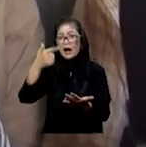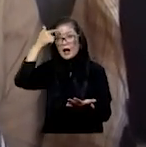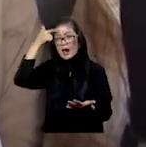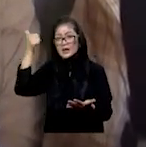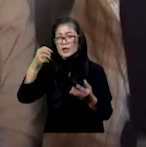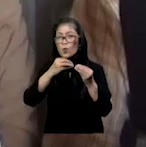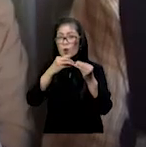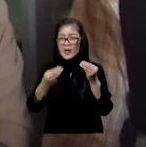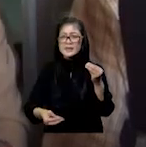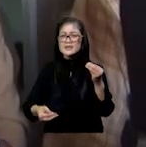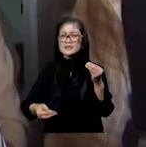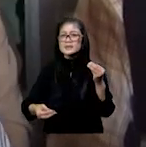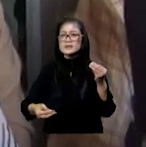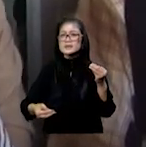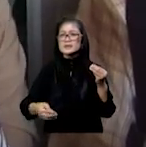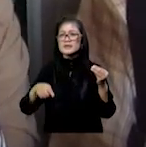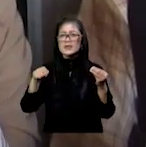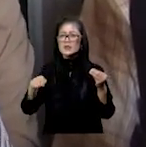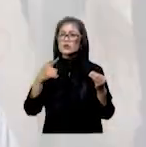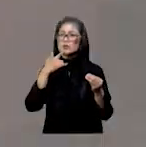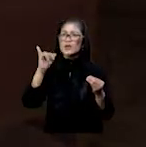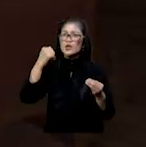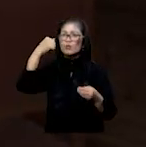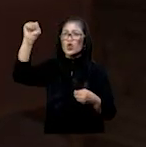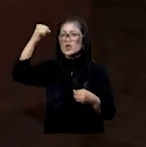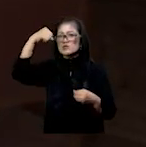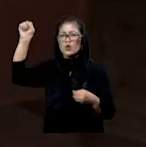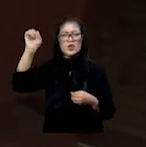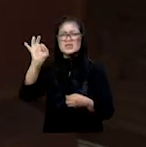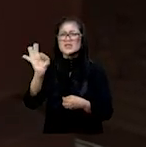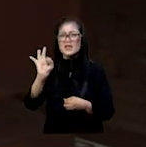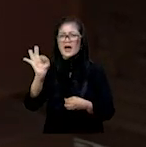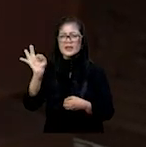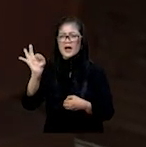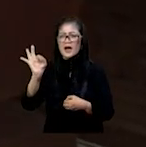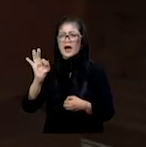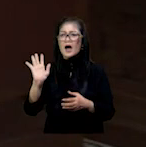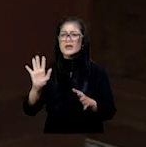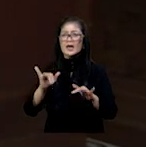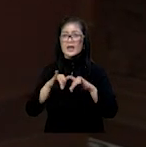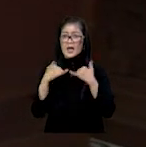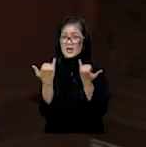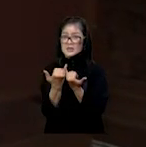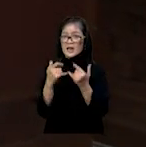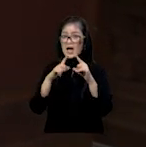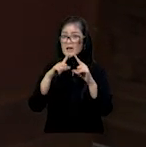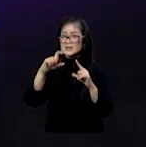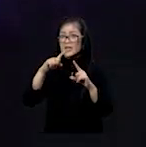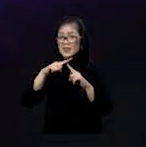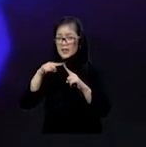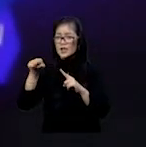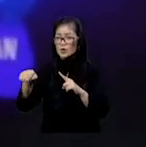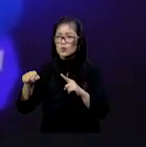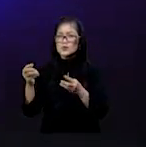BCIF Boeing tersebut tidak ada yang komplain kepada ACT. Yayasan Aksi Cepat Tanggap menyelewengkan dana donasi perusahaan Boeing